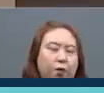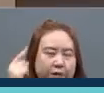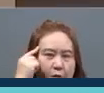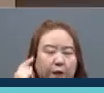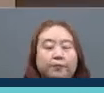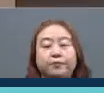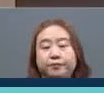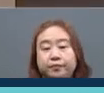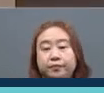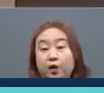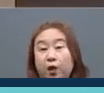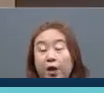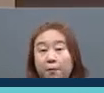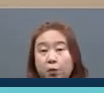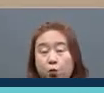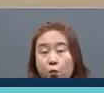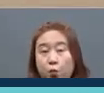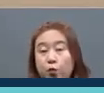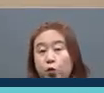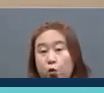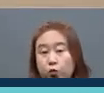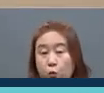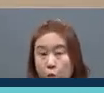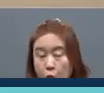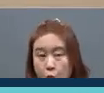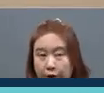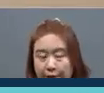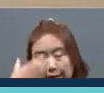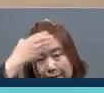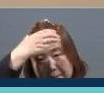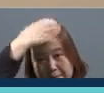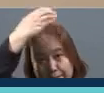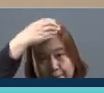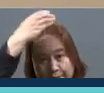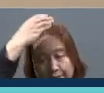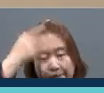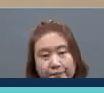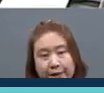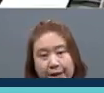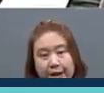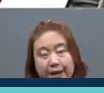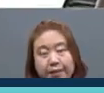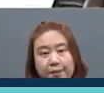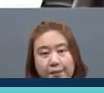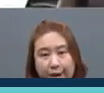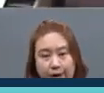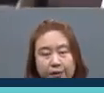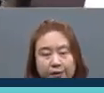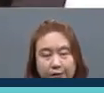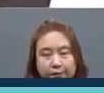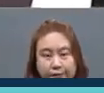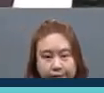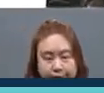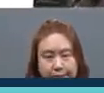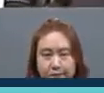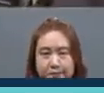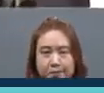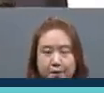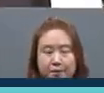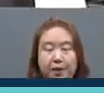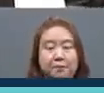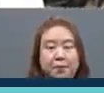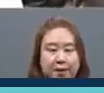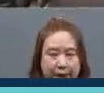เพิ่มมากขึ้นและอนุมัติส่งเสริมการลงทุนกิจการ Data Center ของบริษัทในกลุ่ม One Asia